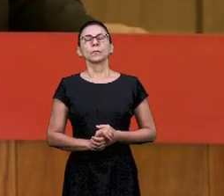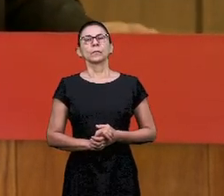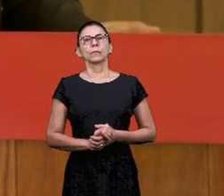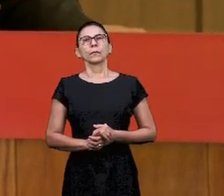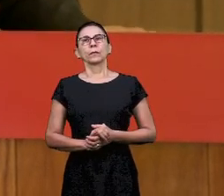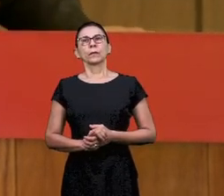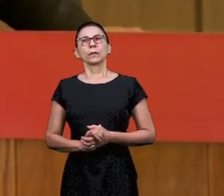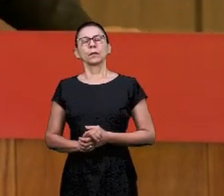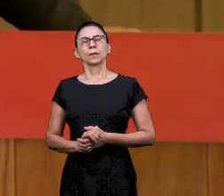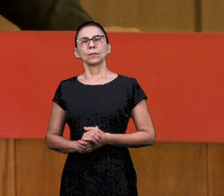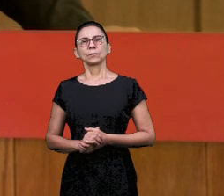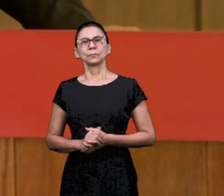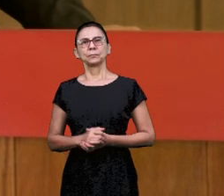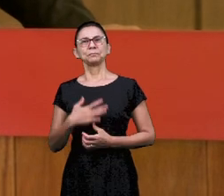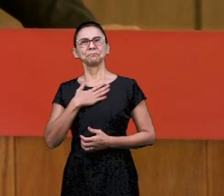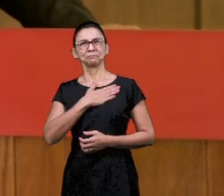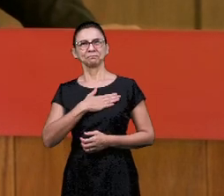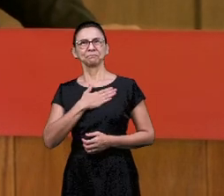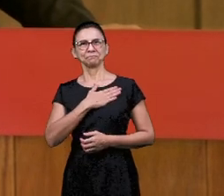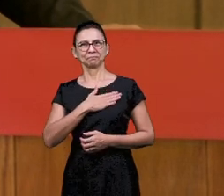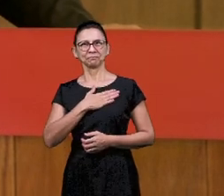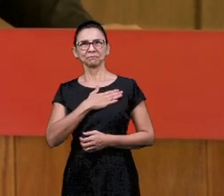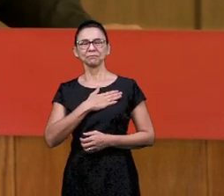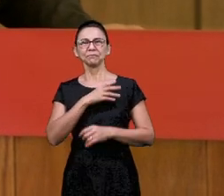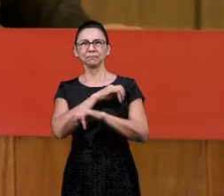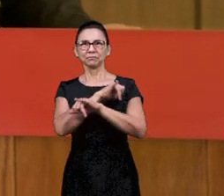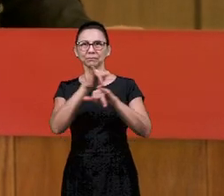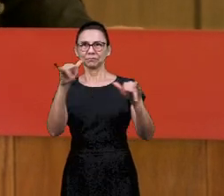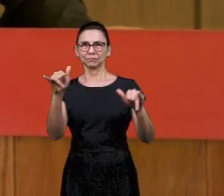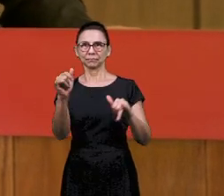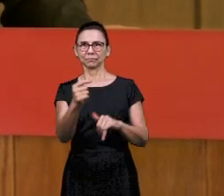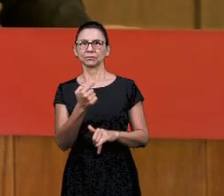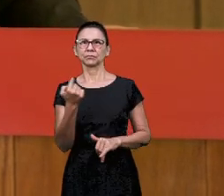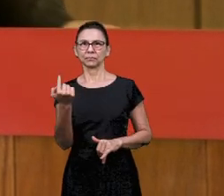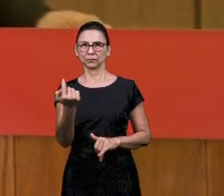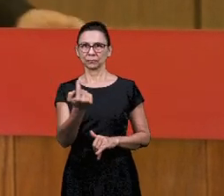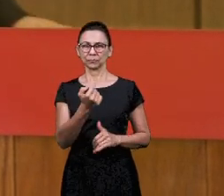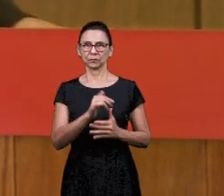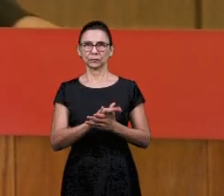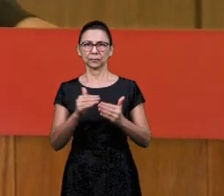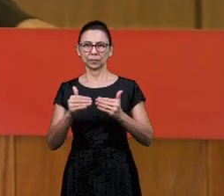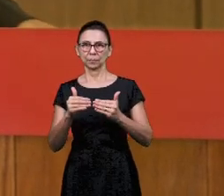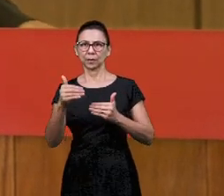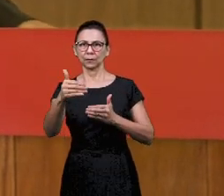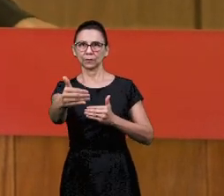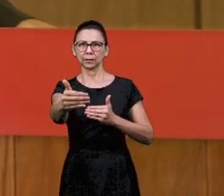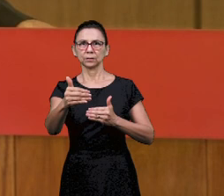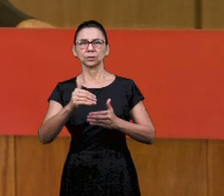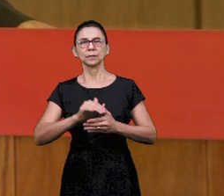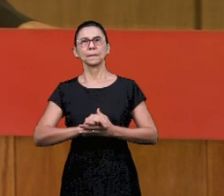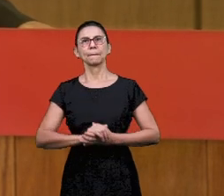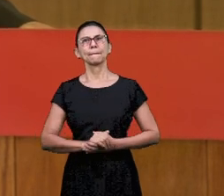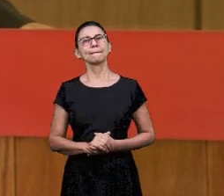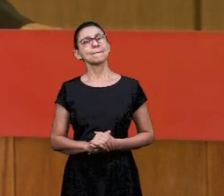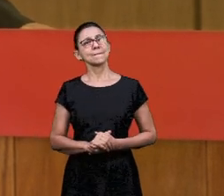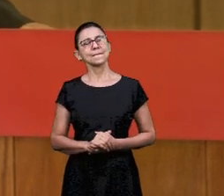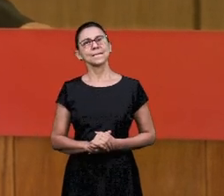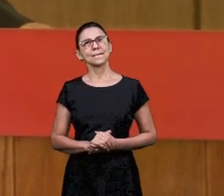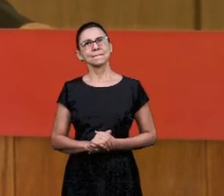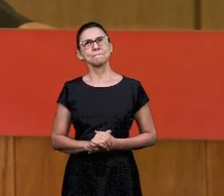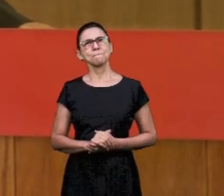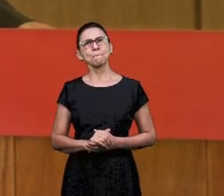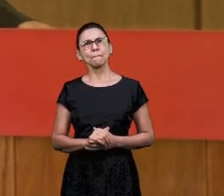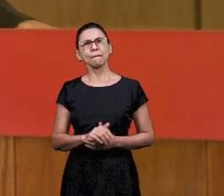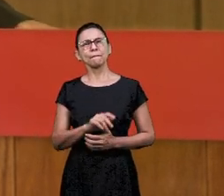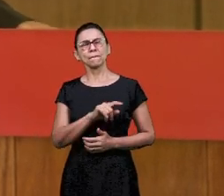Et avec satisfaction que nous annonçons à nos frères et sœurs qu'à partir de maintenant, vous pouvez